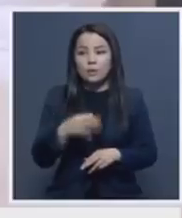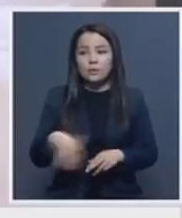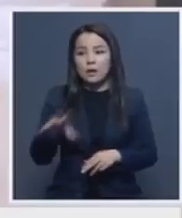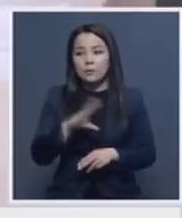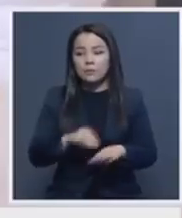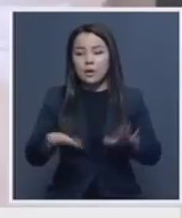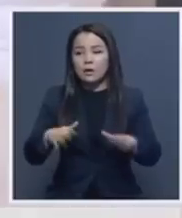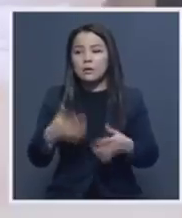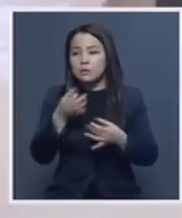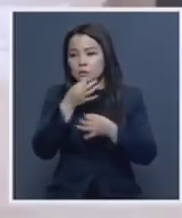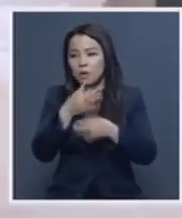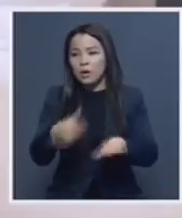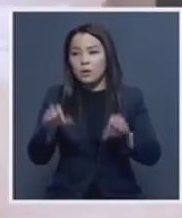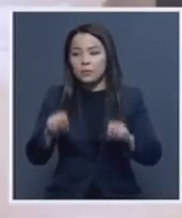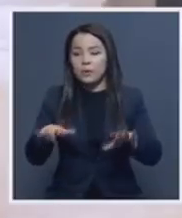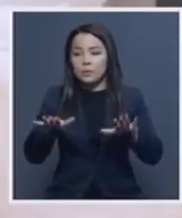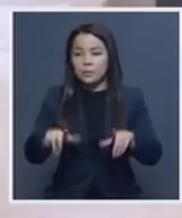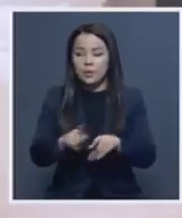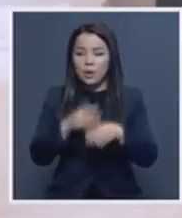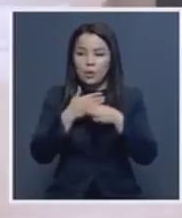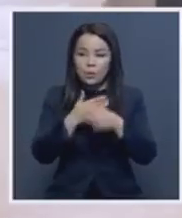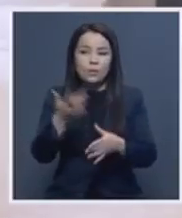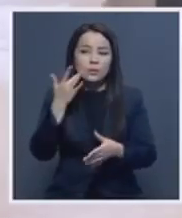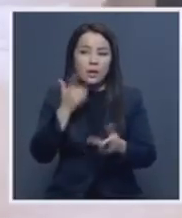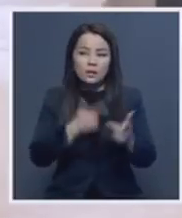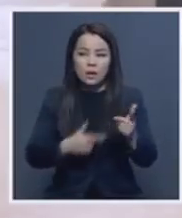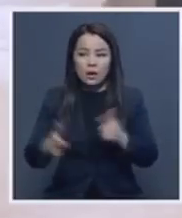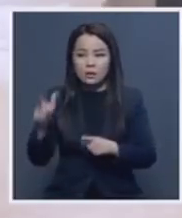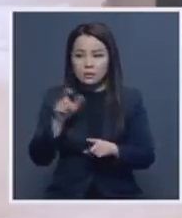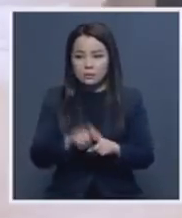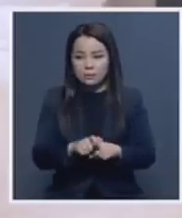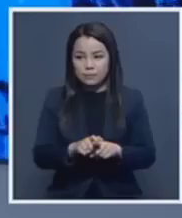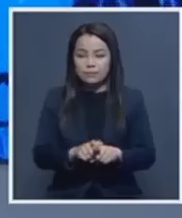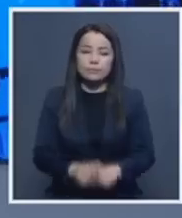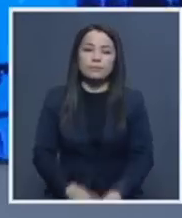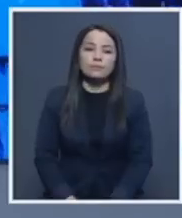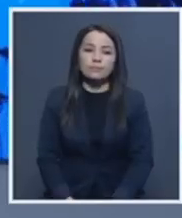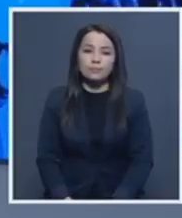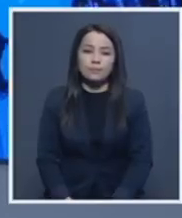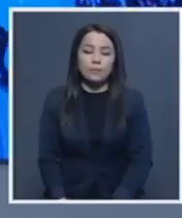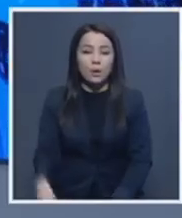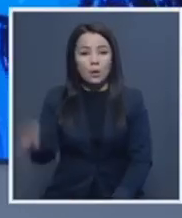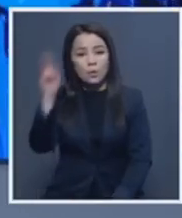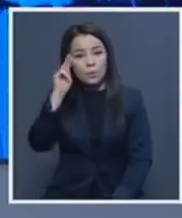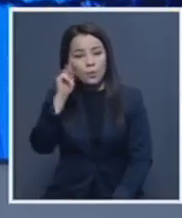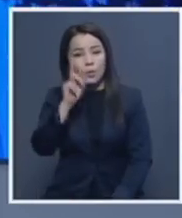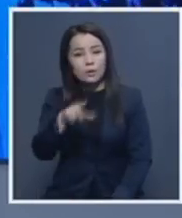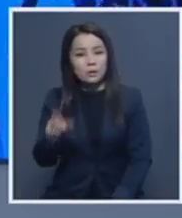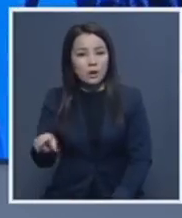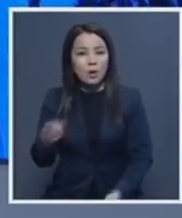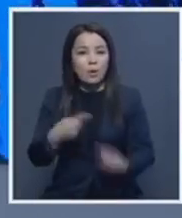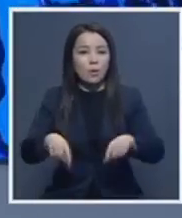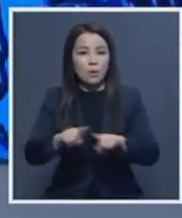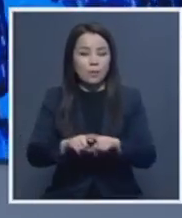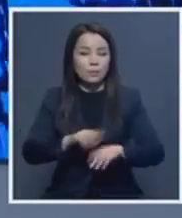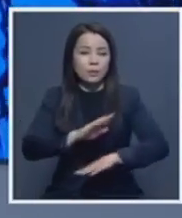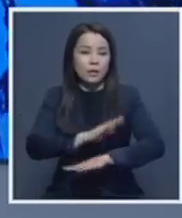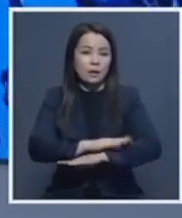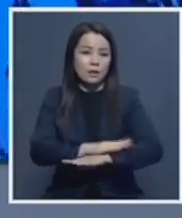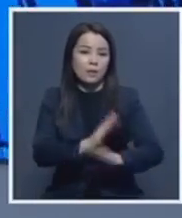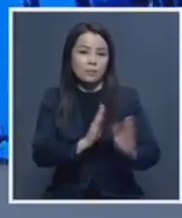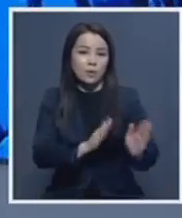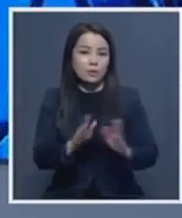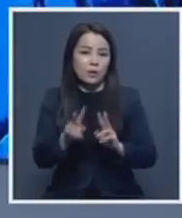қай жерде кез келген уақытта көмектесуге әрдайым дайынбыз. Оқушылар қоғамдық тәртіп күзетінде.